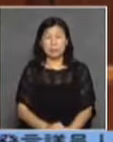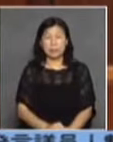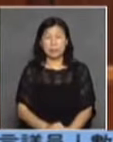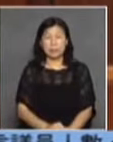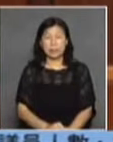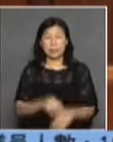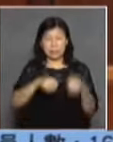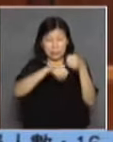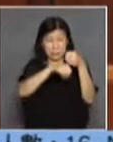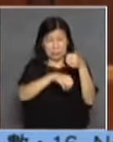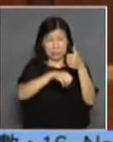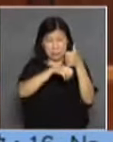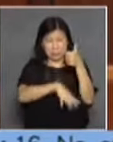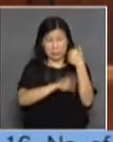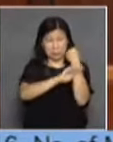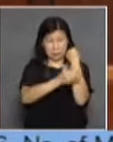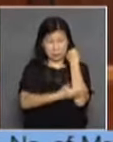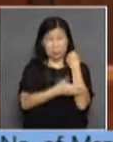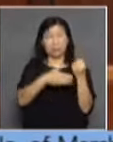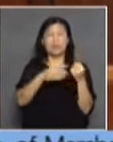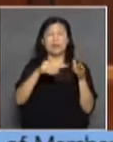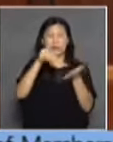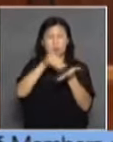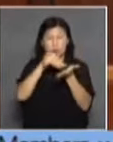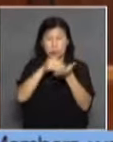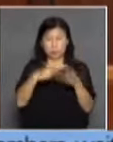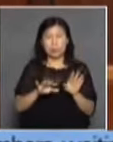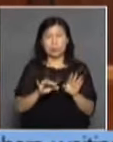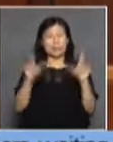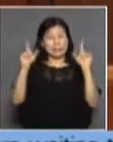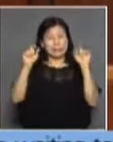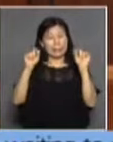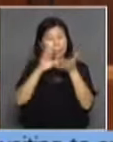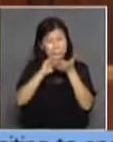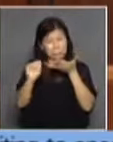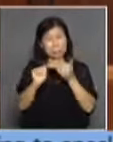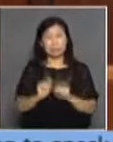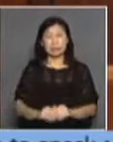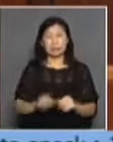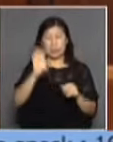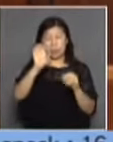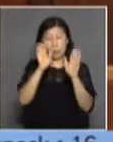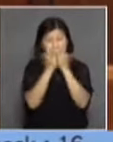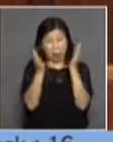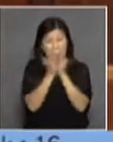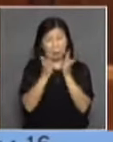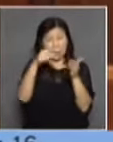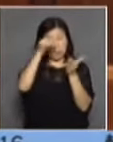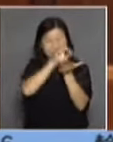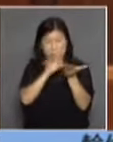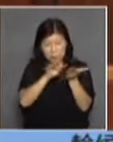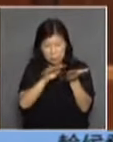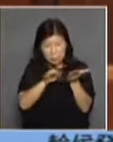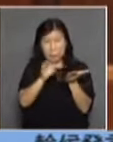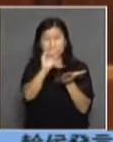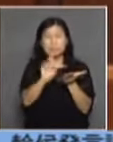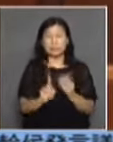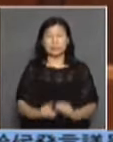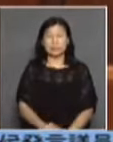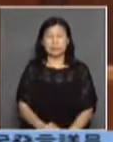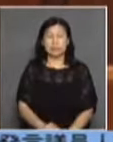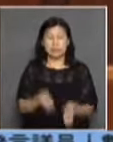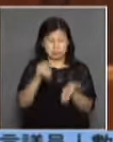本法嘅規定也好，演繹也好，或者咧呢、這個白皮書嘅內容也好。確